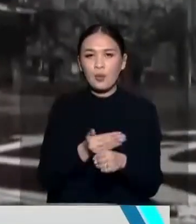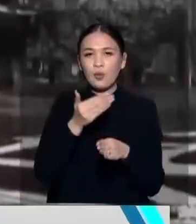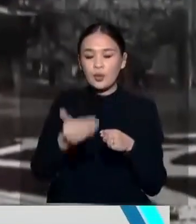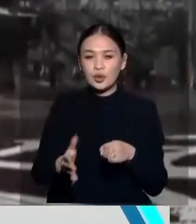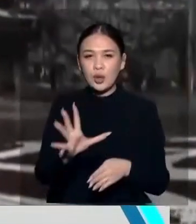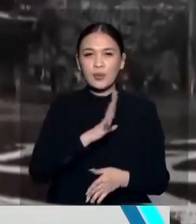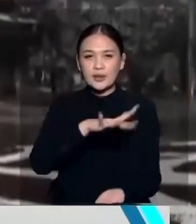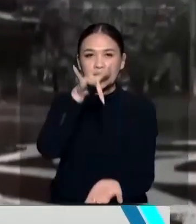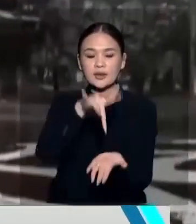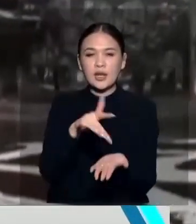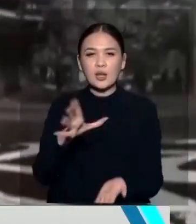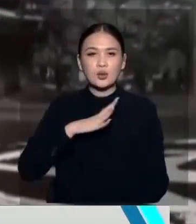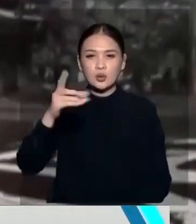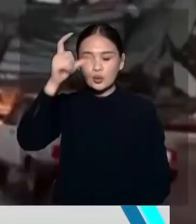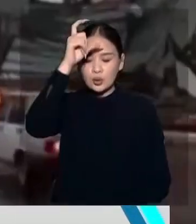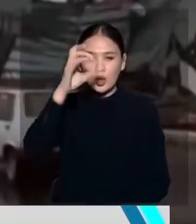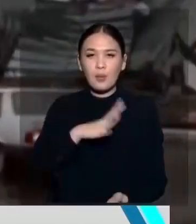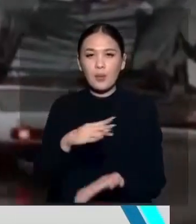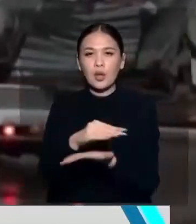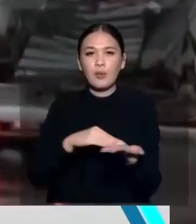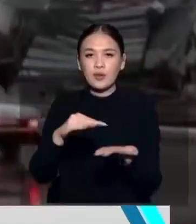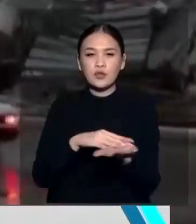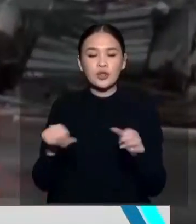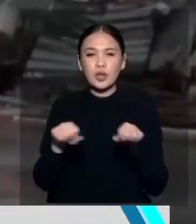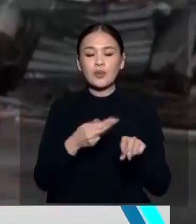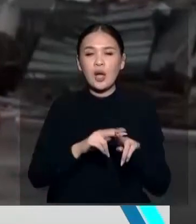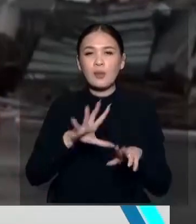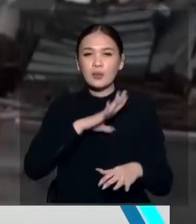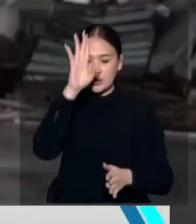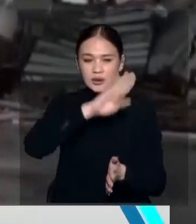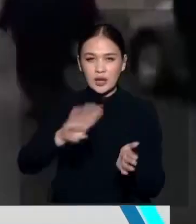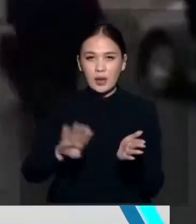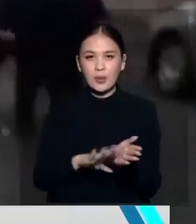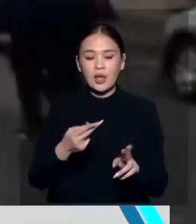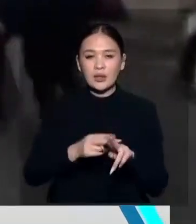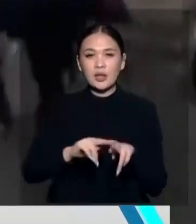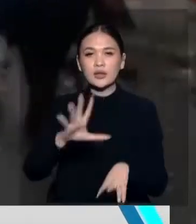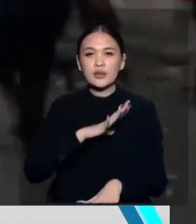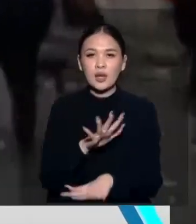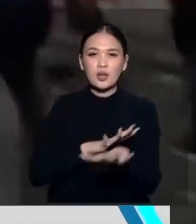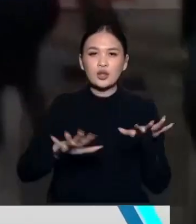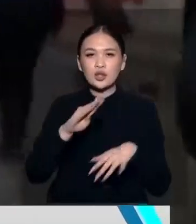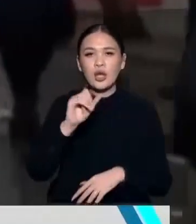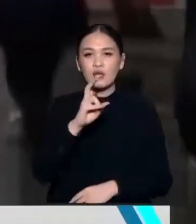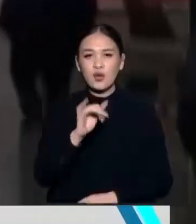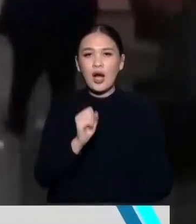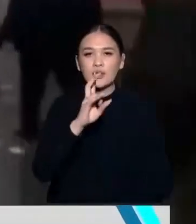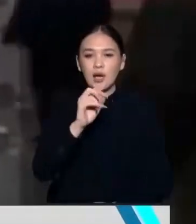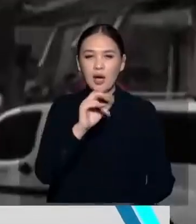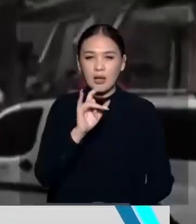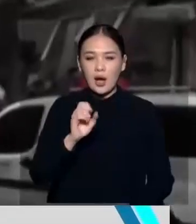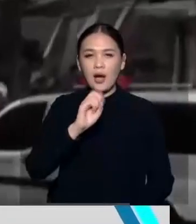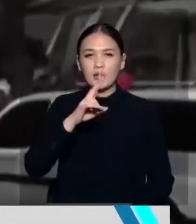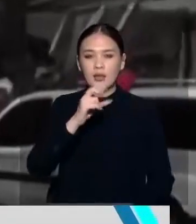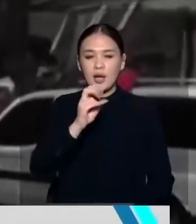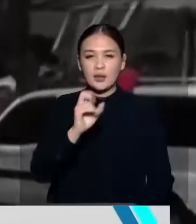центральной части Турции произошло повторное землетрясение подземные толчки ощущались где рбкэри шенглу урфи Анкаре и